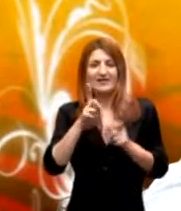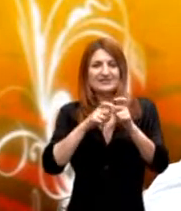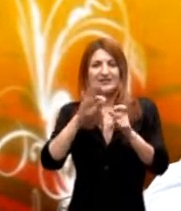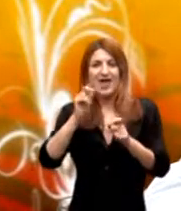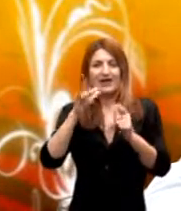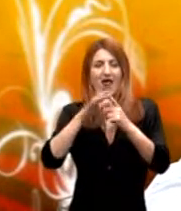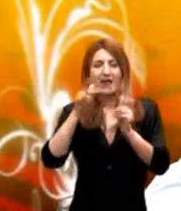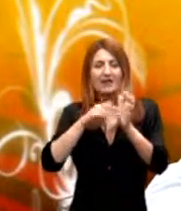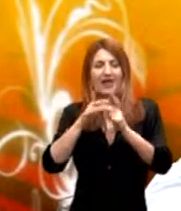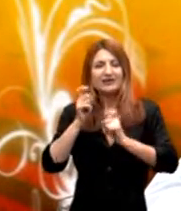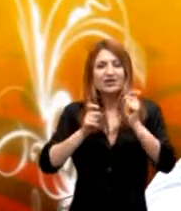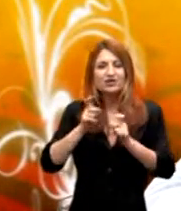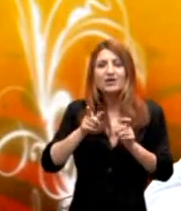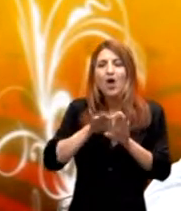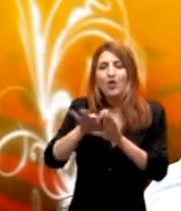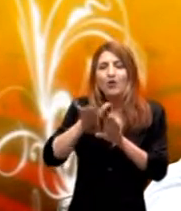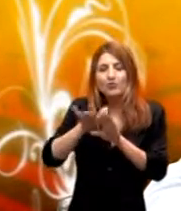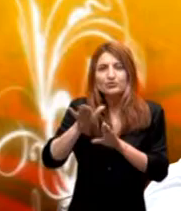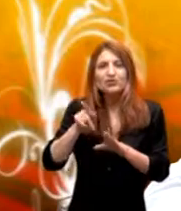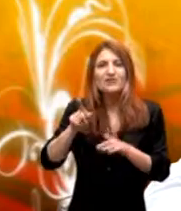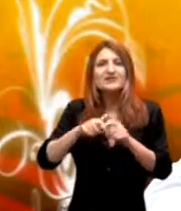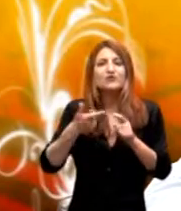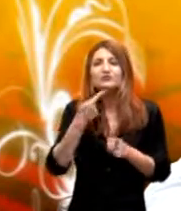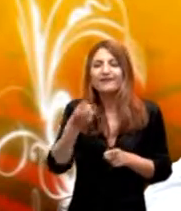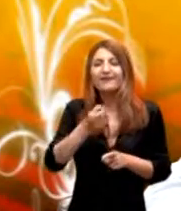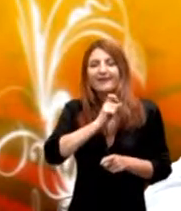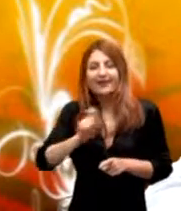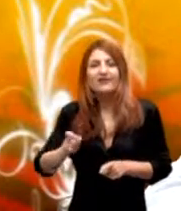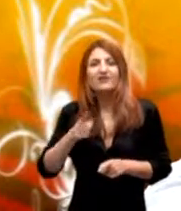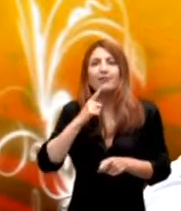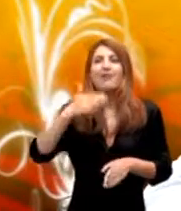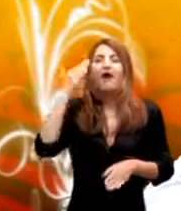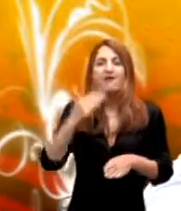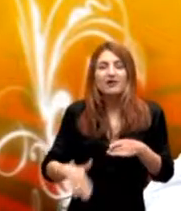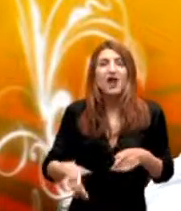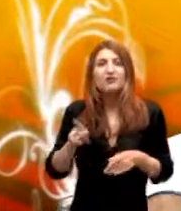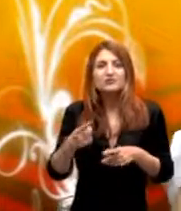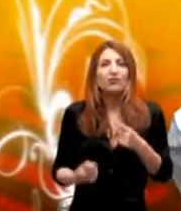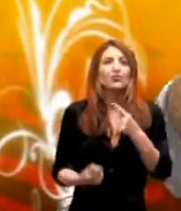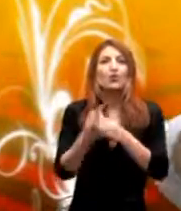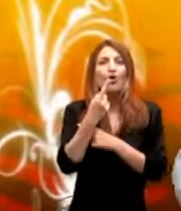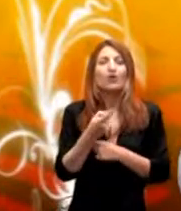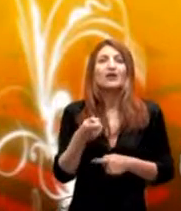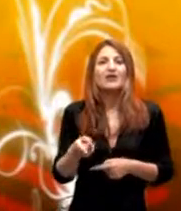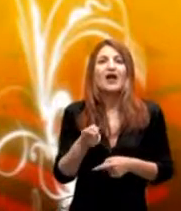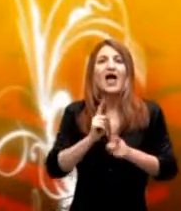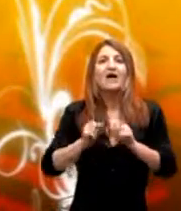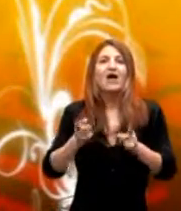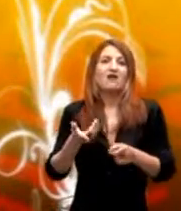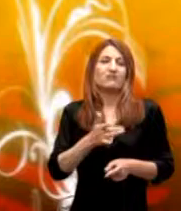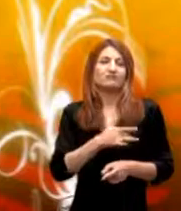se vratim, lučite čimbenike koji su krivi da na koncu dolazi do toga, dolazi do